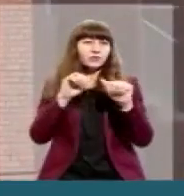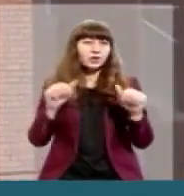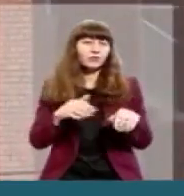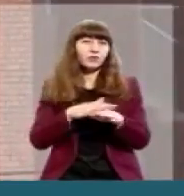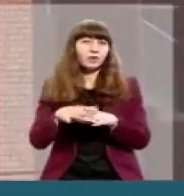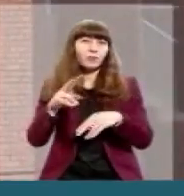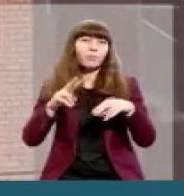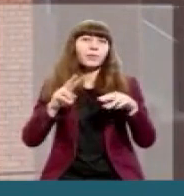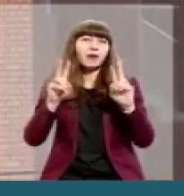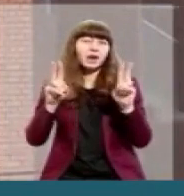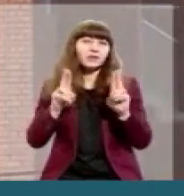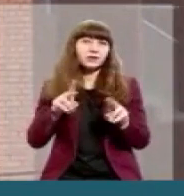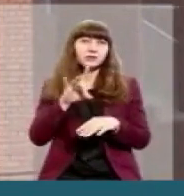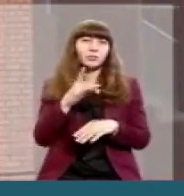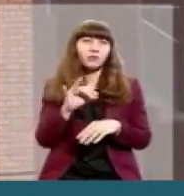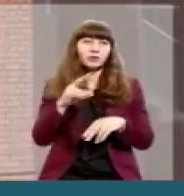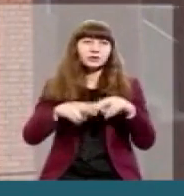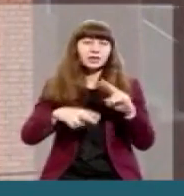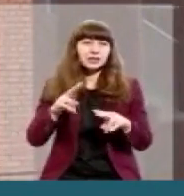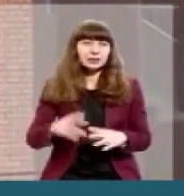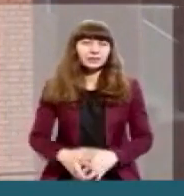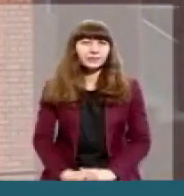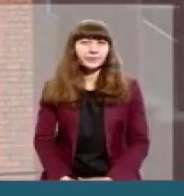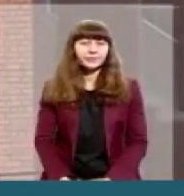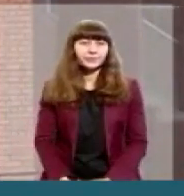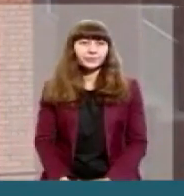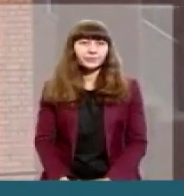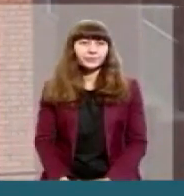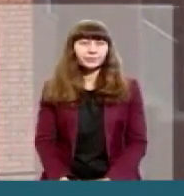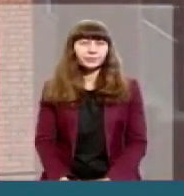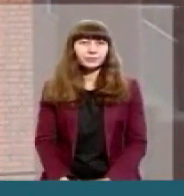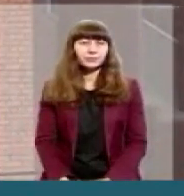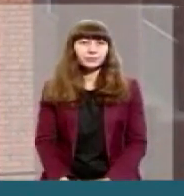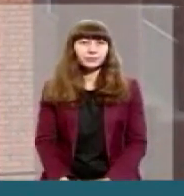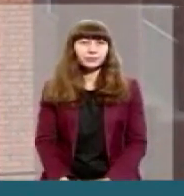правила типовой застройки областного центра. Дмитрий Муштар, Руслан Жабаев, телеканал Кустанай.